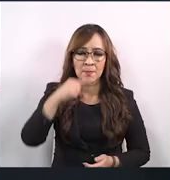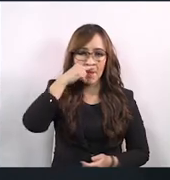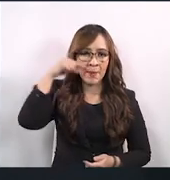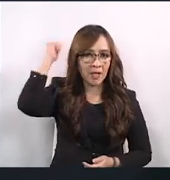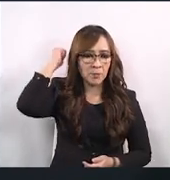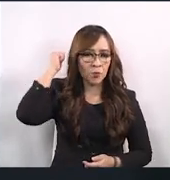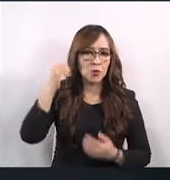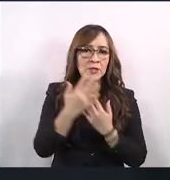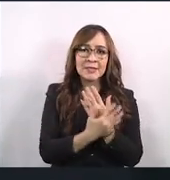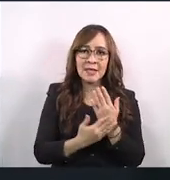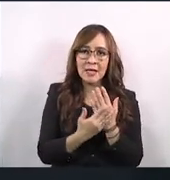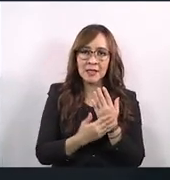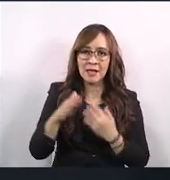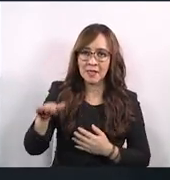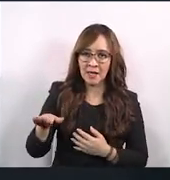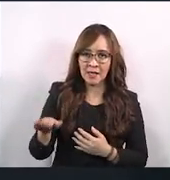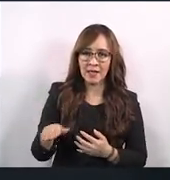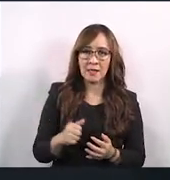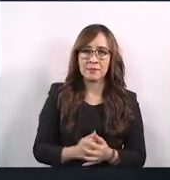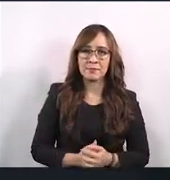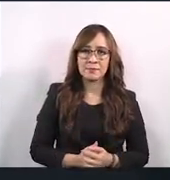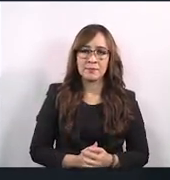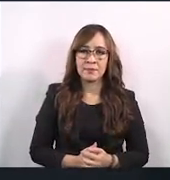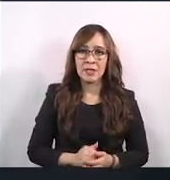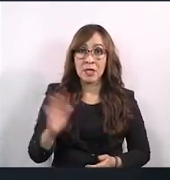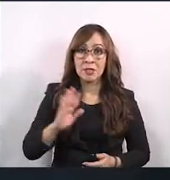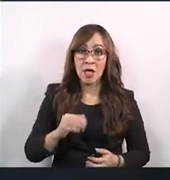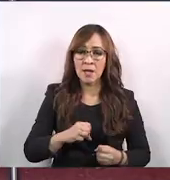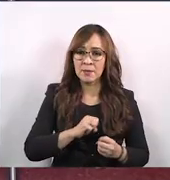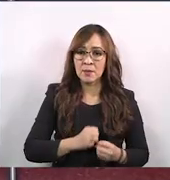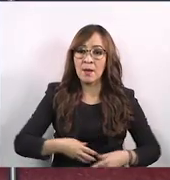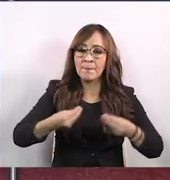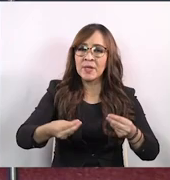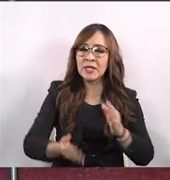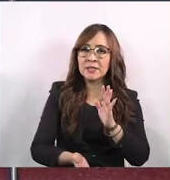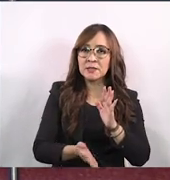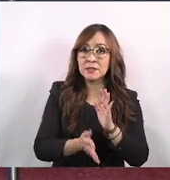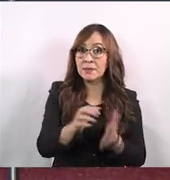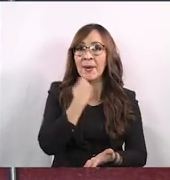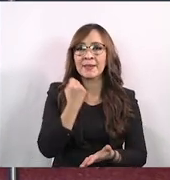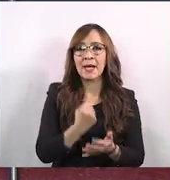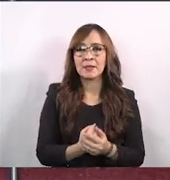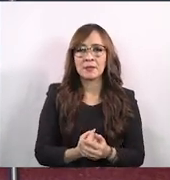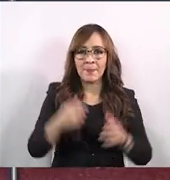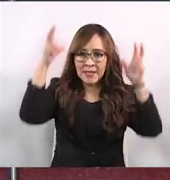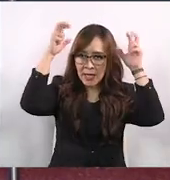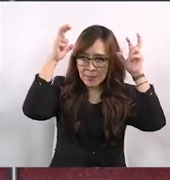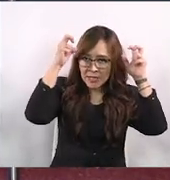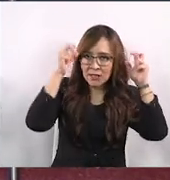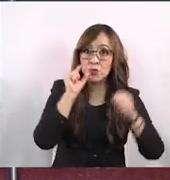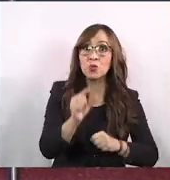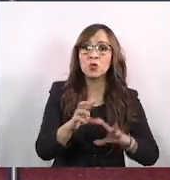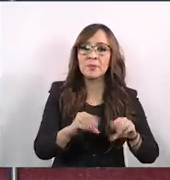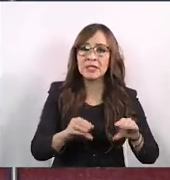Hai orang tua sayangi anak-anakmu kalau kita bilang jangan beri kesempatan pada iblis dan iblis jangan bekerja zaman lah Roy